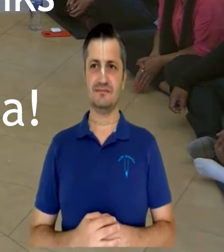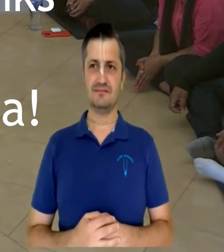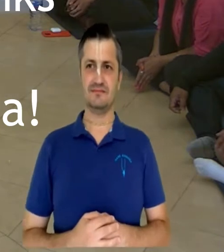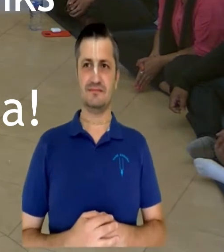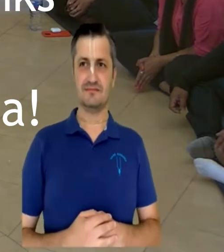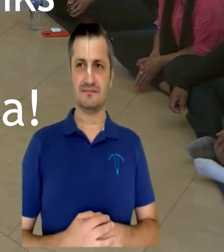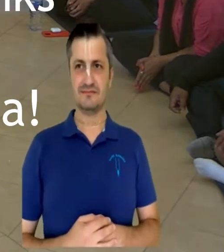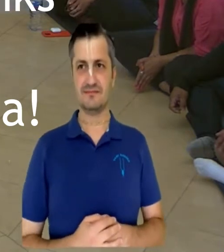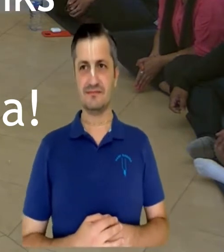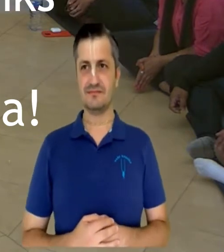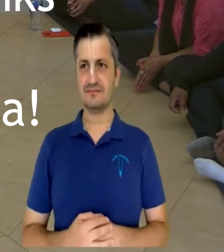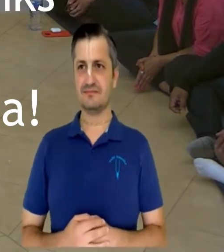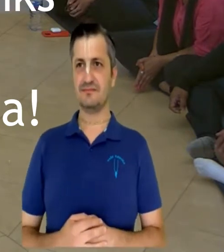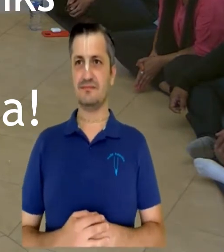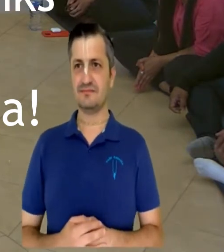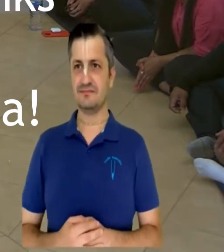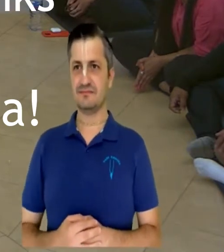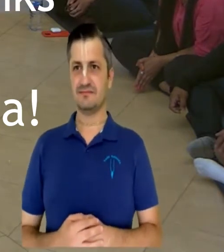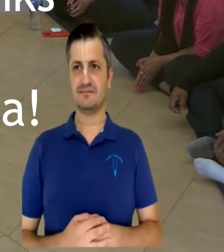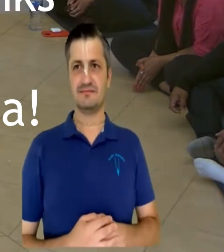जय कुञ्ज